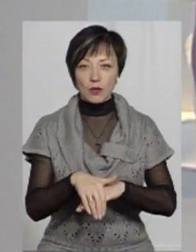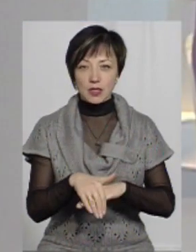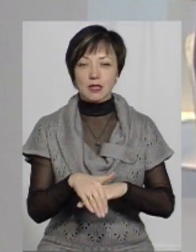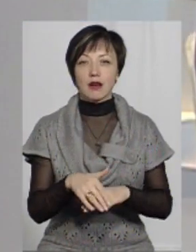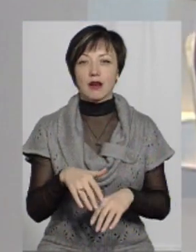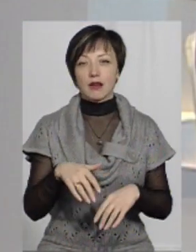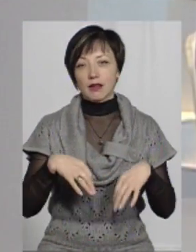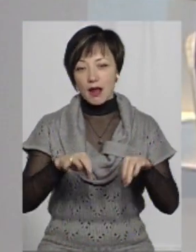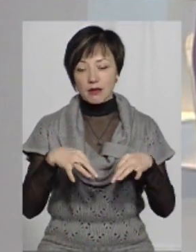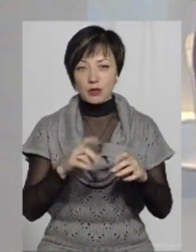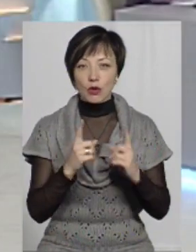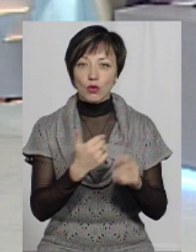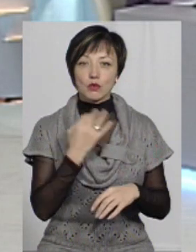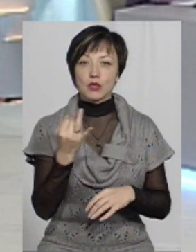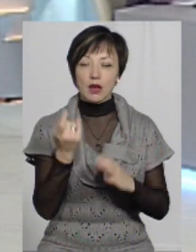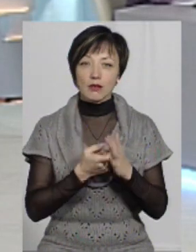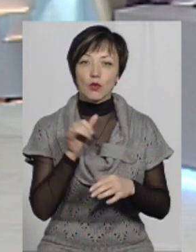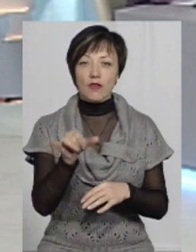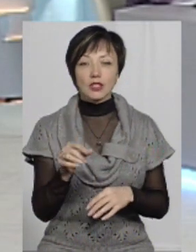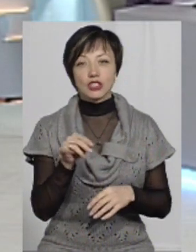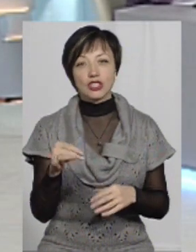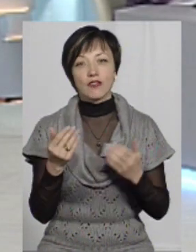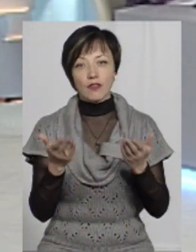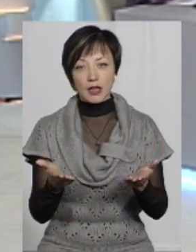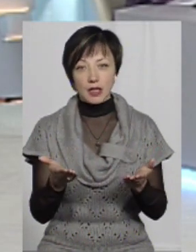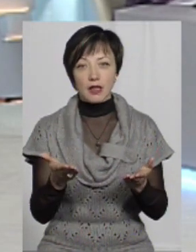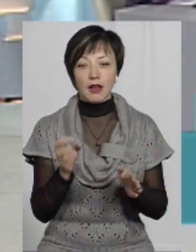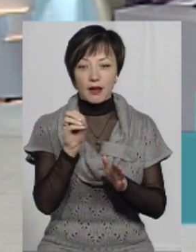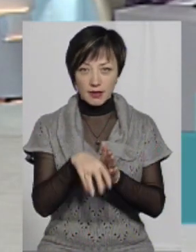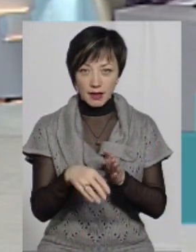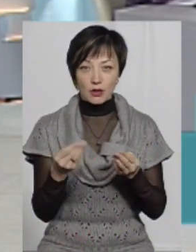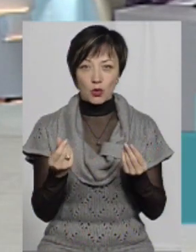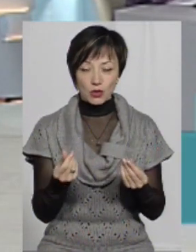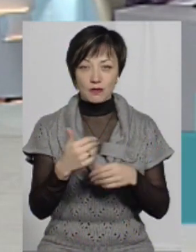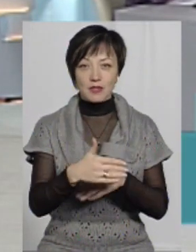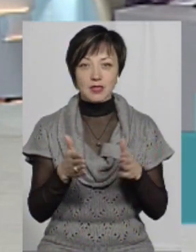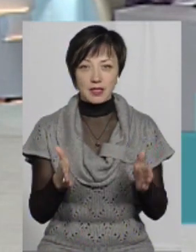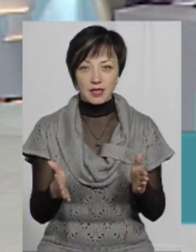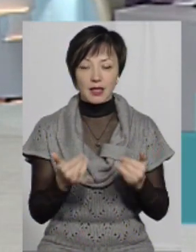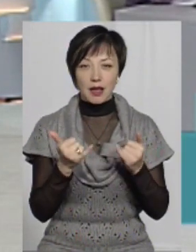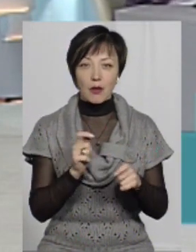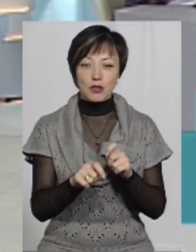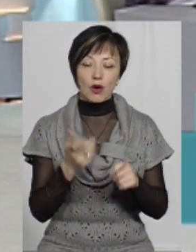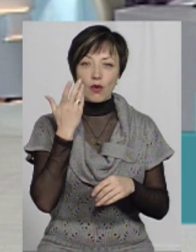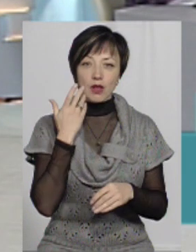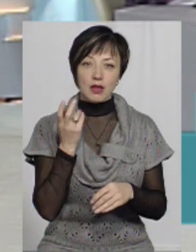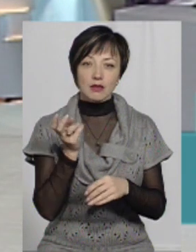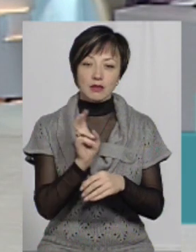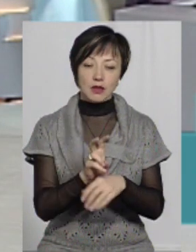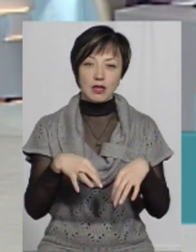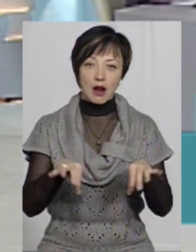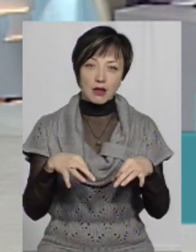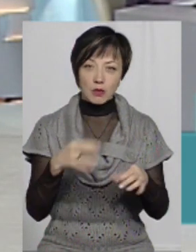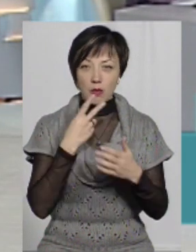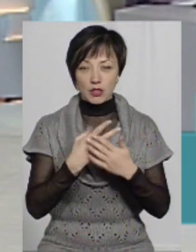які їздять громадським транспортом, хочу поцікавитись у вас, чи ви кидаєте кошти у скриньки для пожертв, коли заходять в громадський